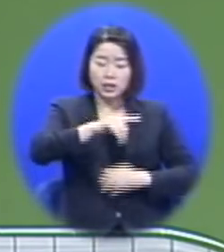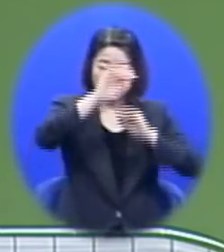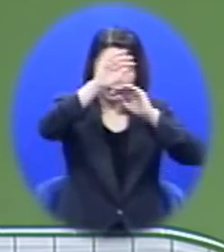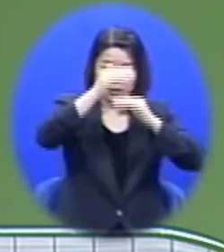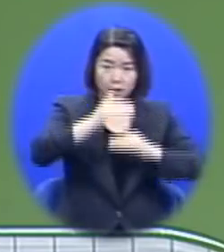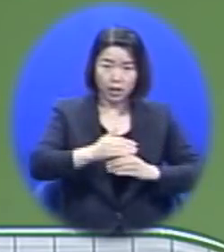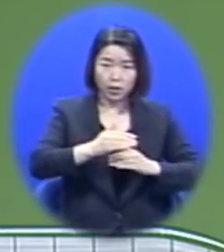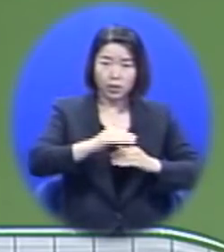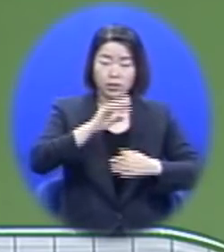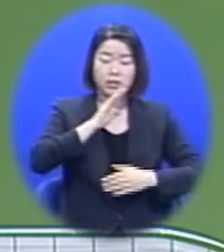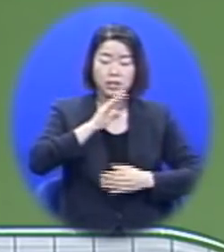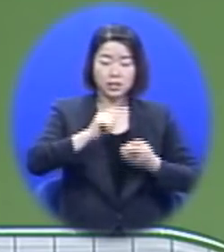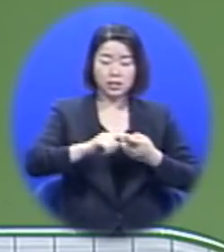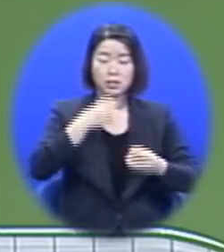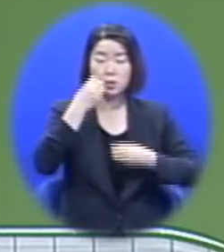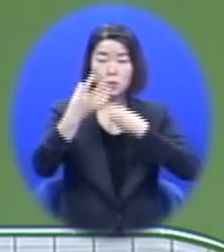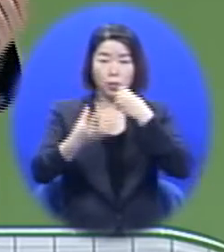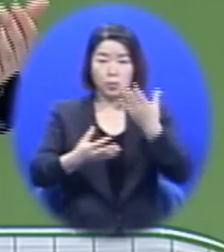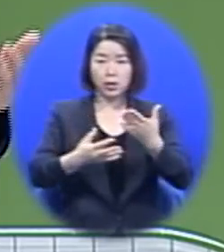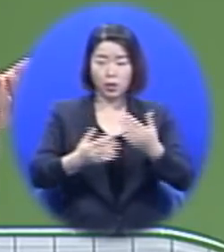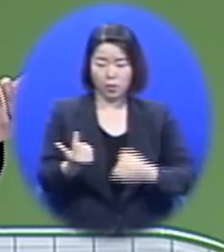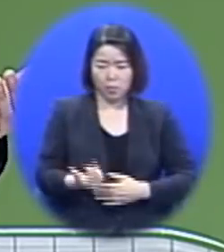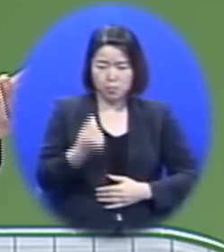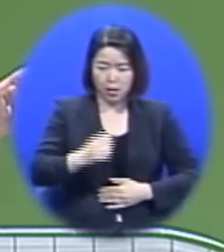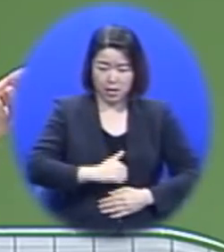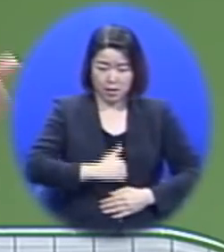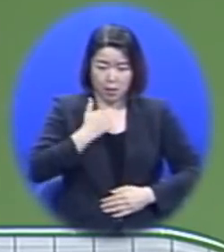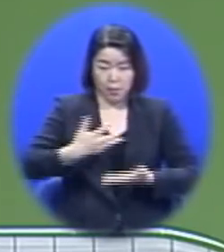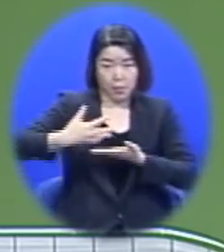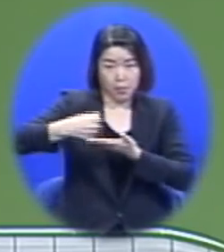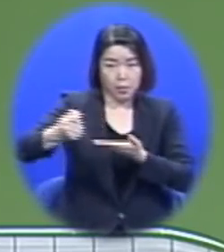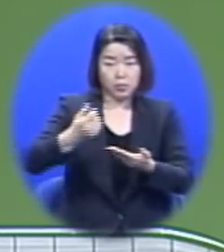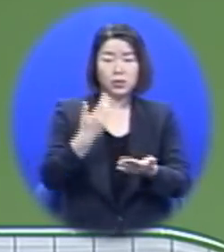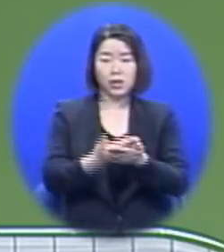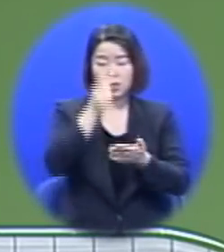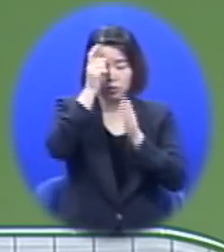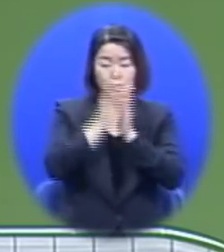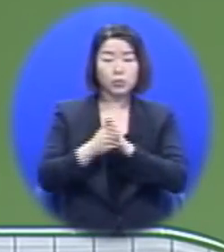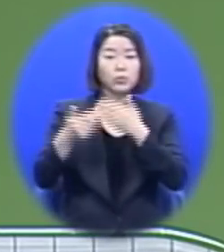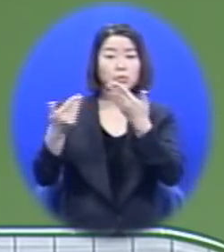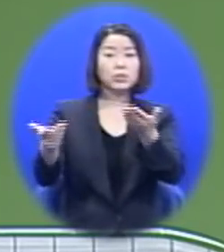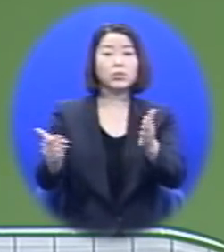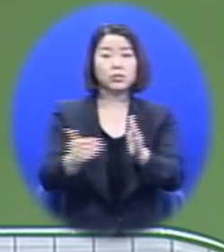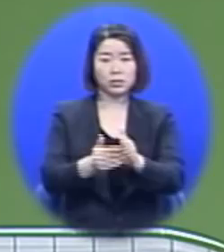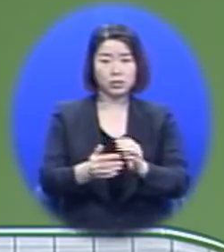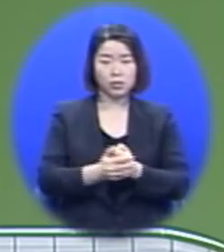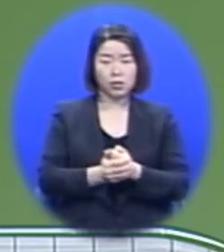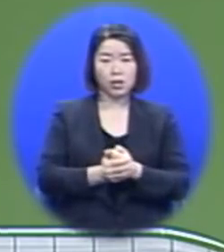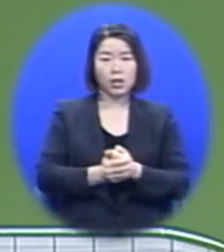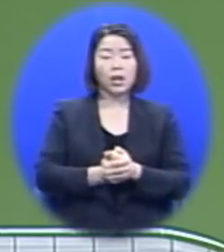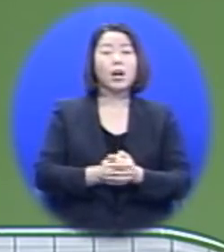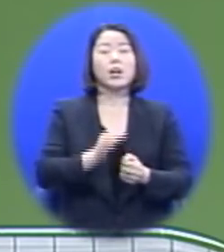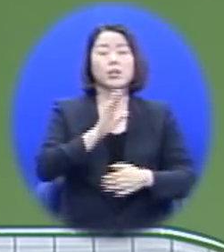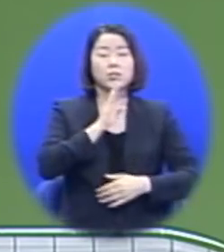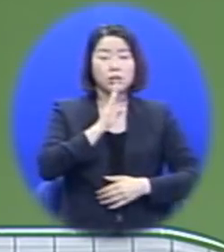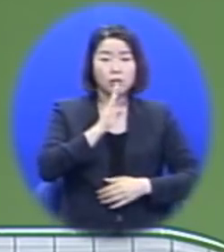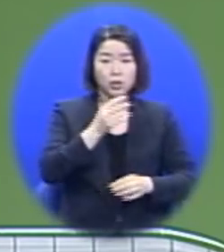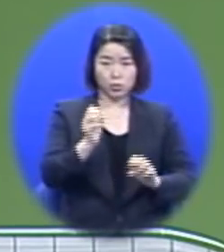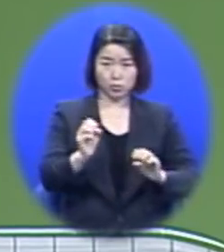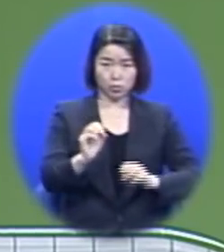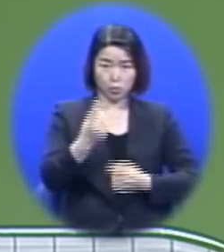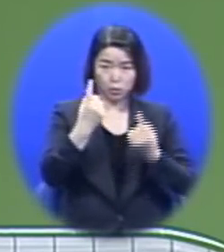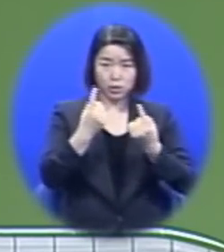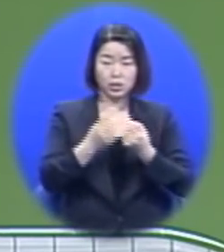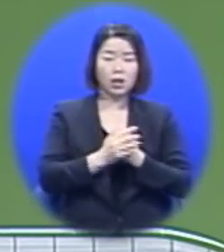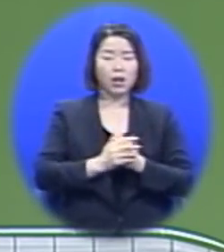대해서 하나님께 고백하고 하나님의 속히 진노를 거두어 달라고 그렇게 기도합니다. 그러면서도 이 시편 기자가 도무지